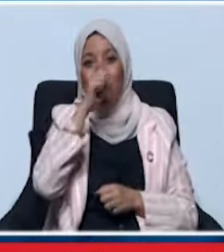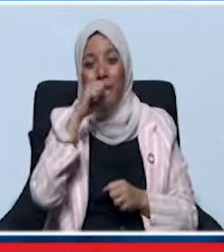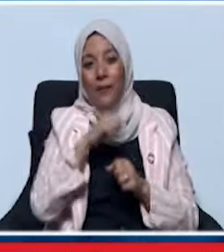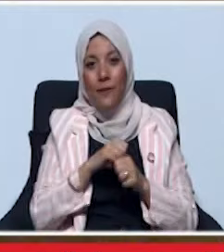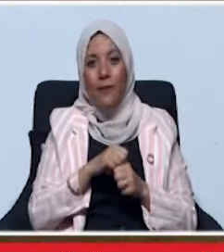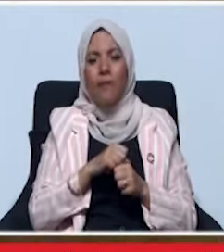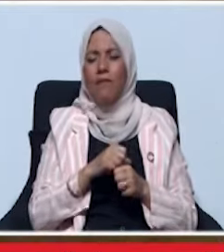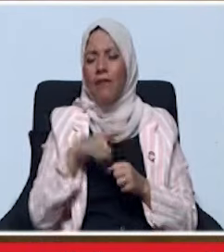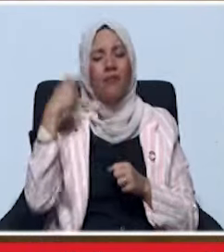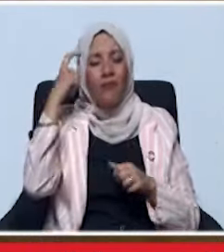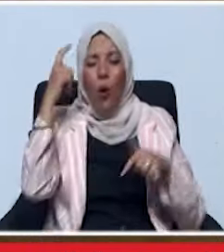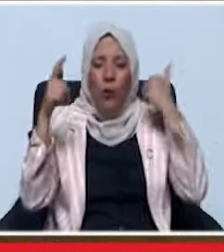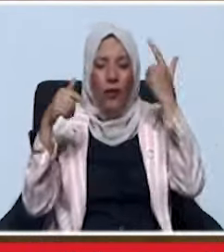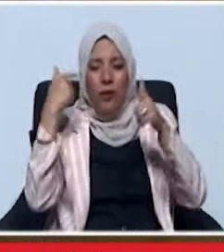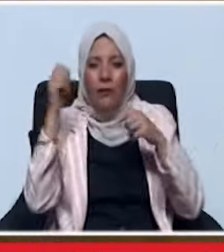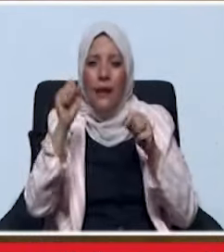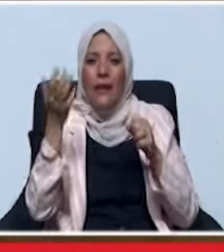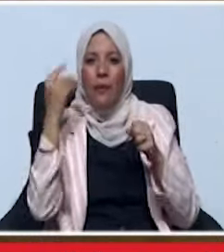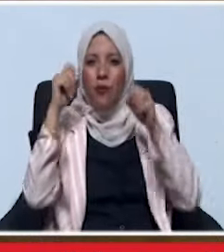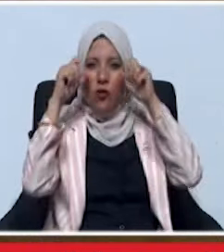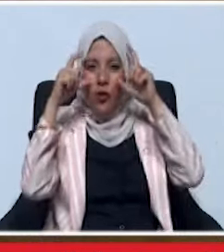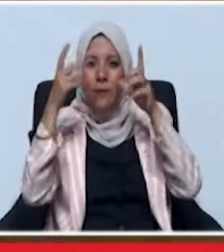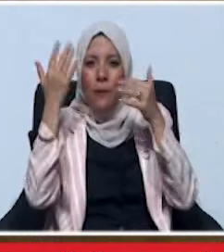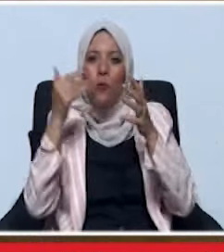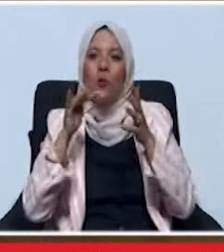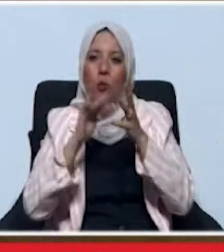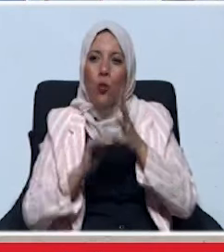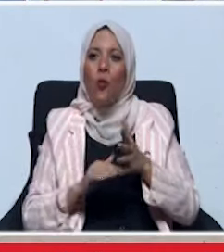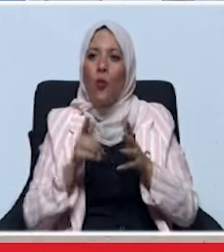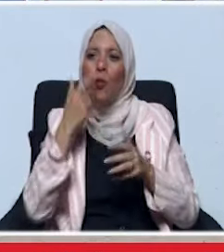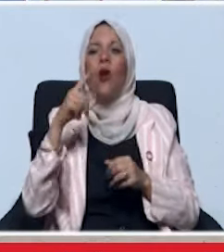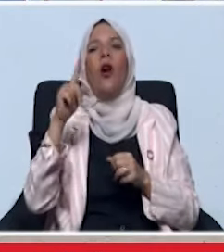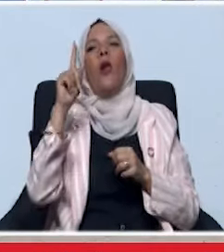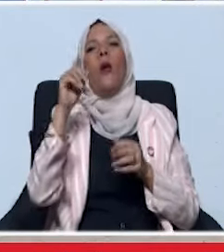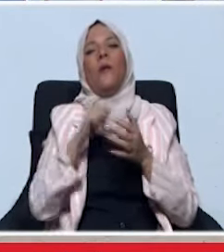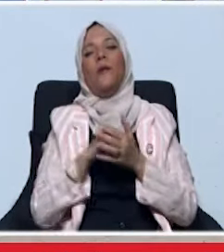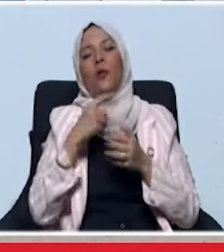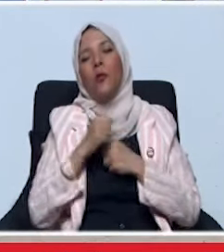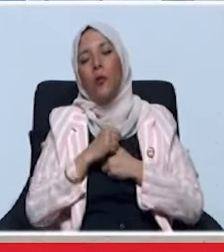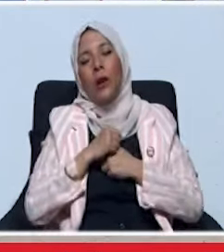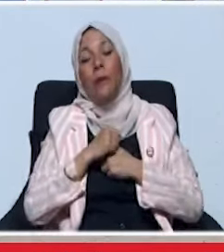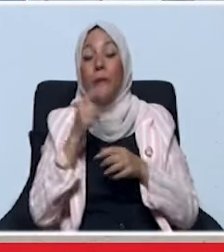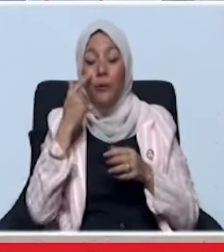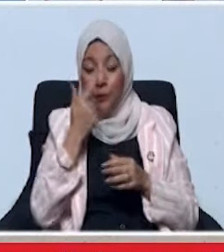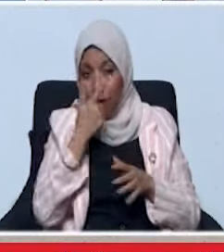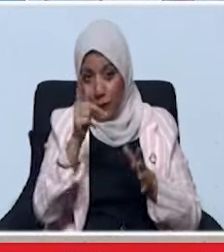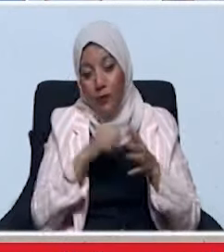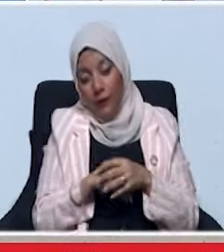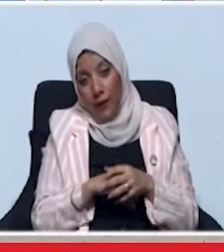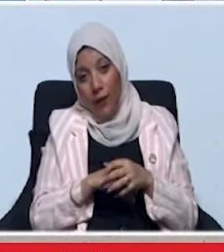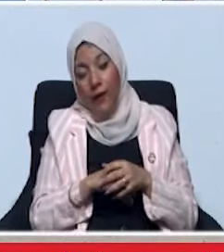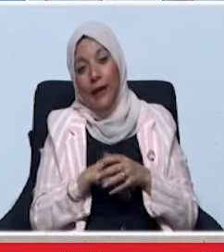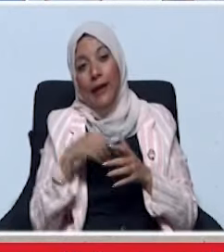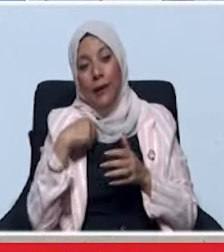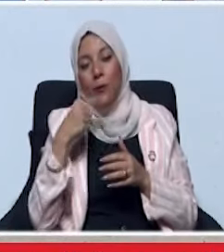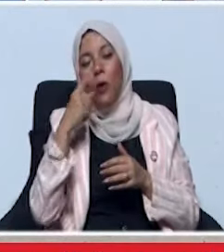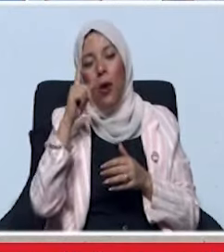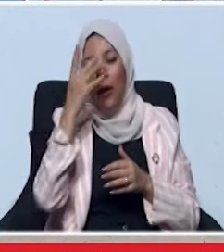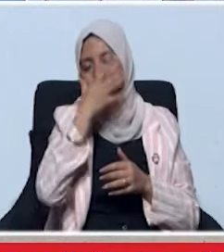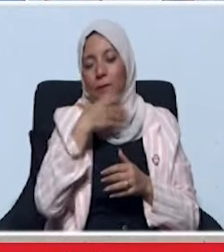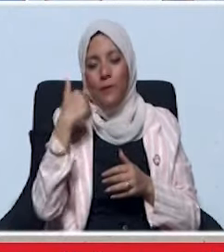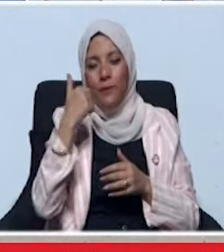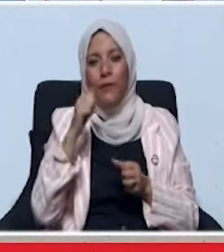ايه الذكريات اللي انت عشتها في ابو قتاده وانت اظن؟ الله يا حبيبي عليك، بص الله على جمالك،